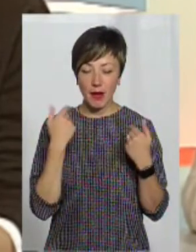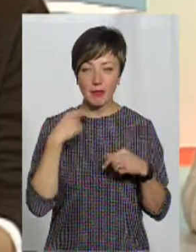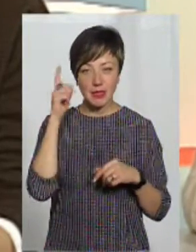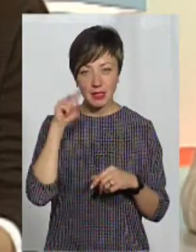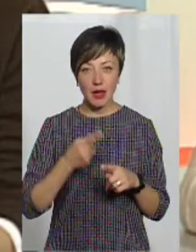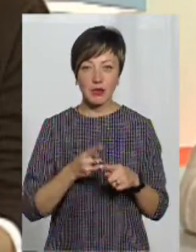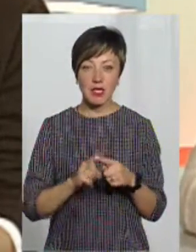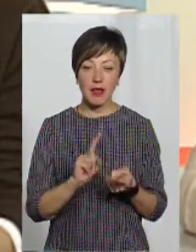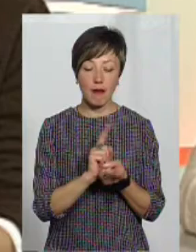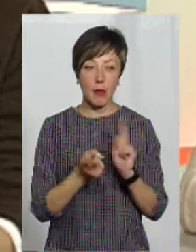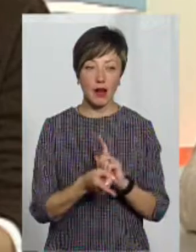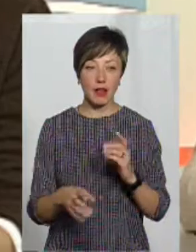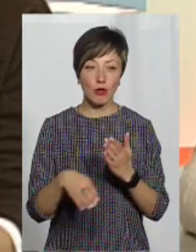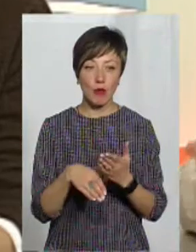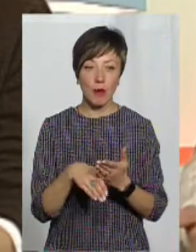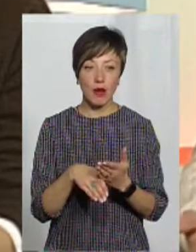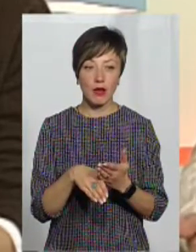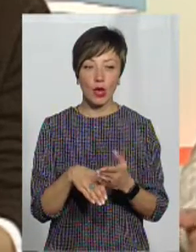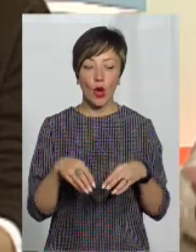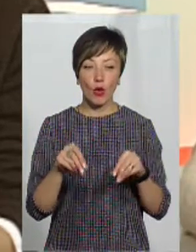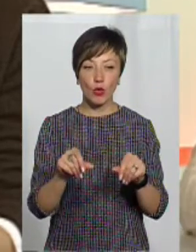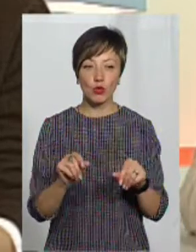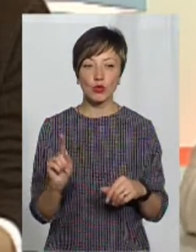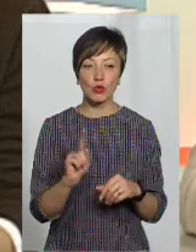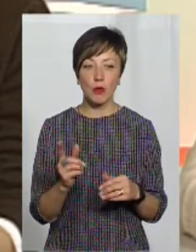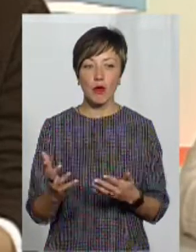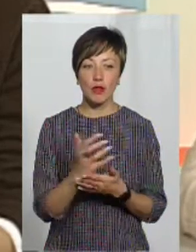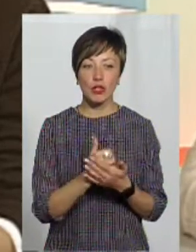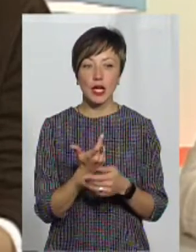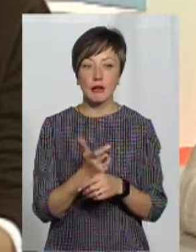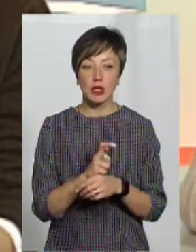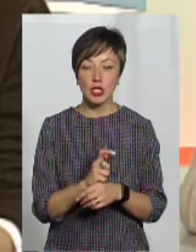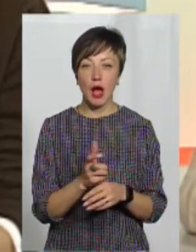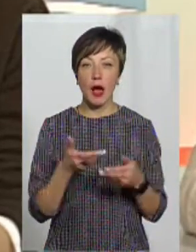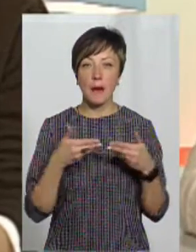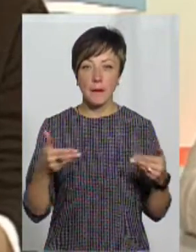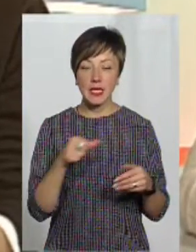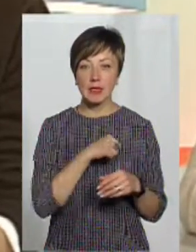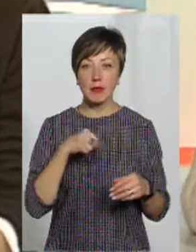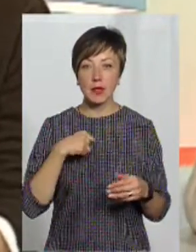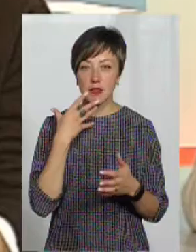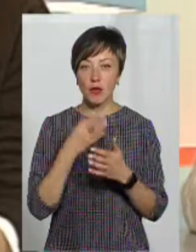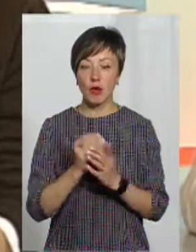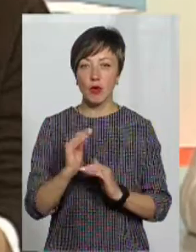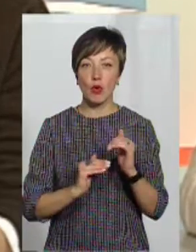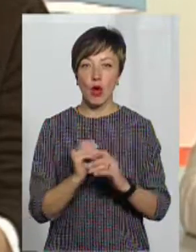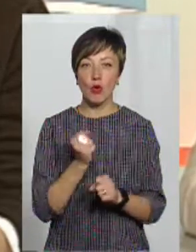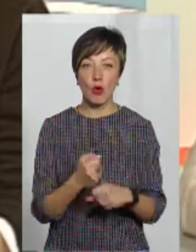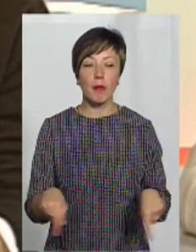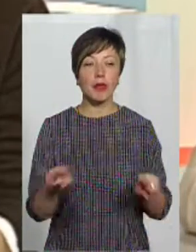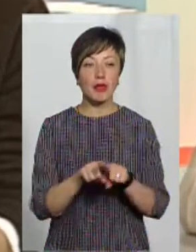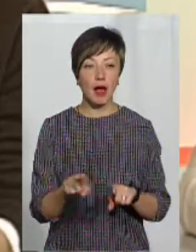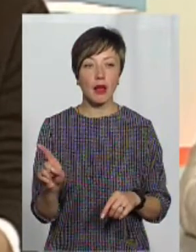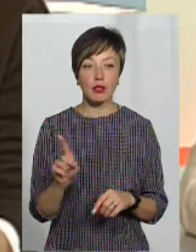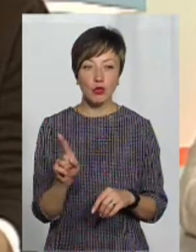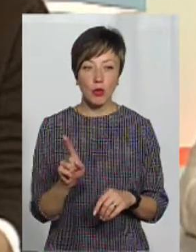знаємо. Вони навпаки допомагають ґрунту, щоб врожай був більшим, а ми самі своїми руками робимо так,